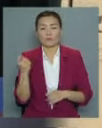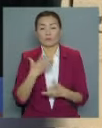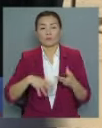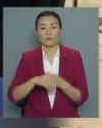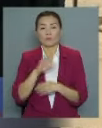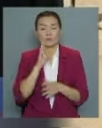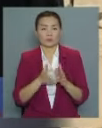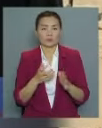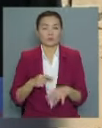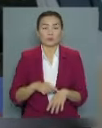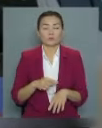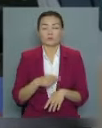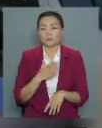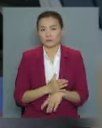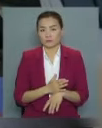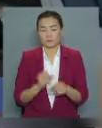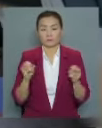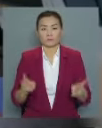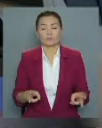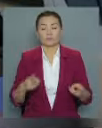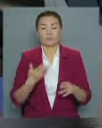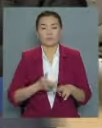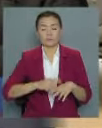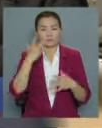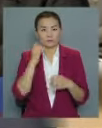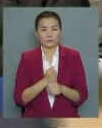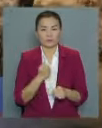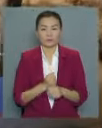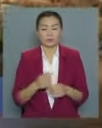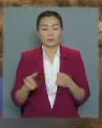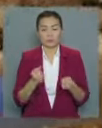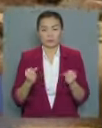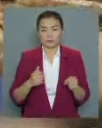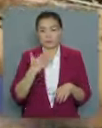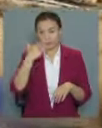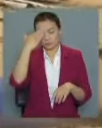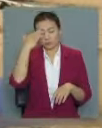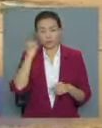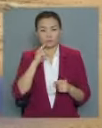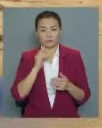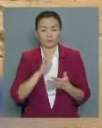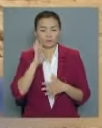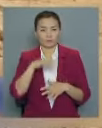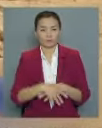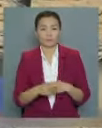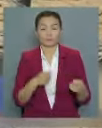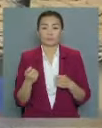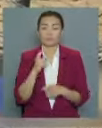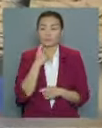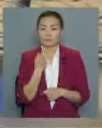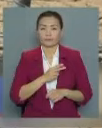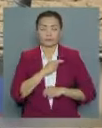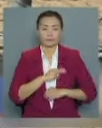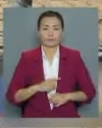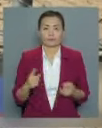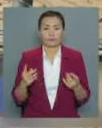су тапшылығын сезініп отыр. Арнайы бұрғыдан ағатын су қыста қатып қалса, жаз айларында тасу ыңғайсыз. Шаруалар бейнетті